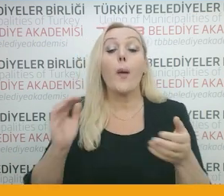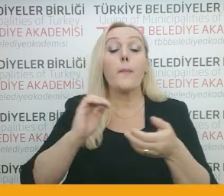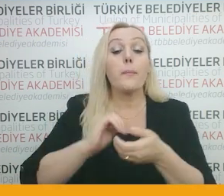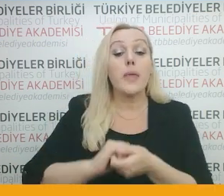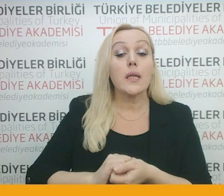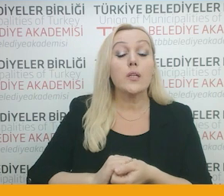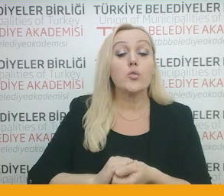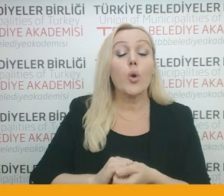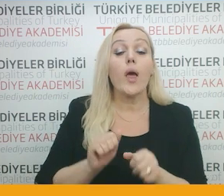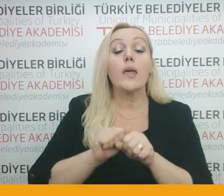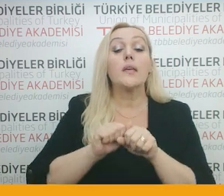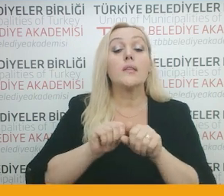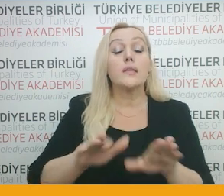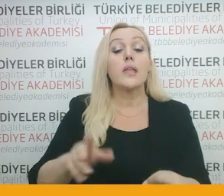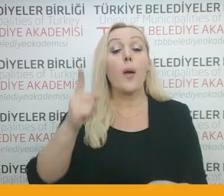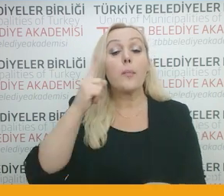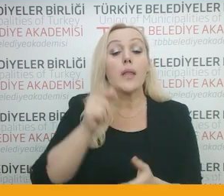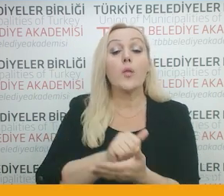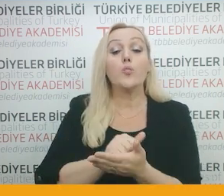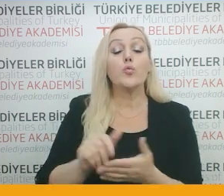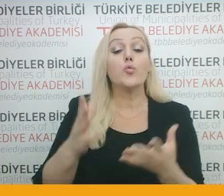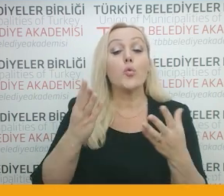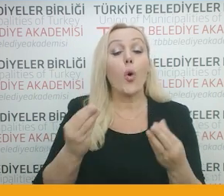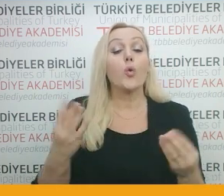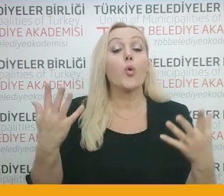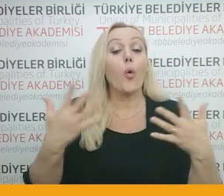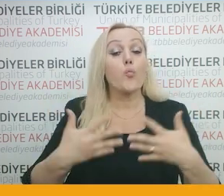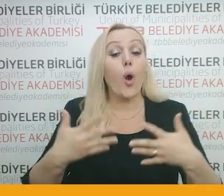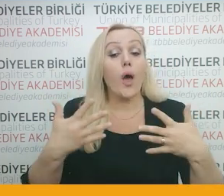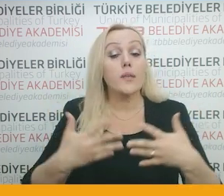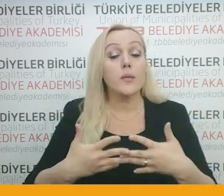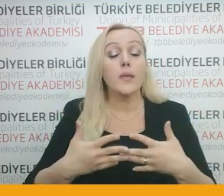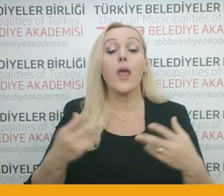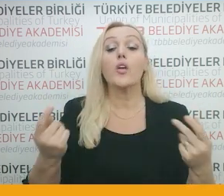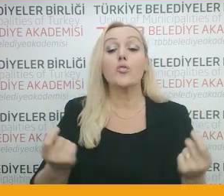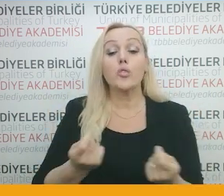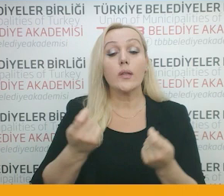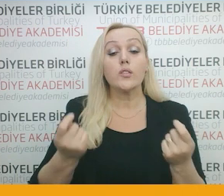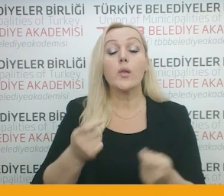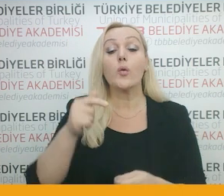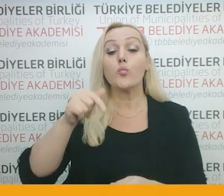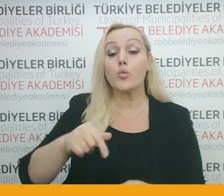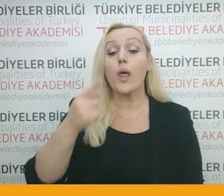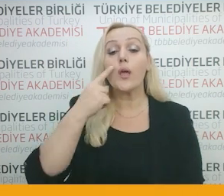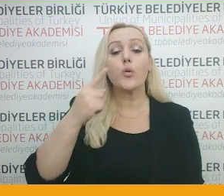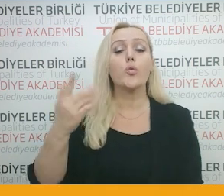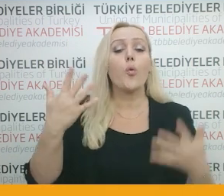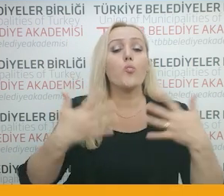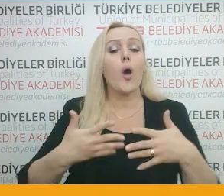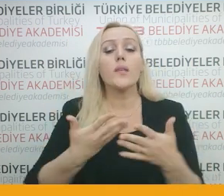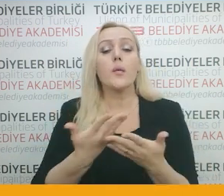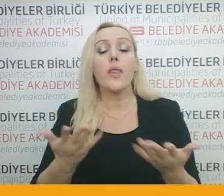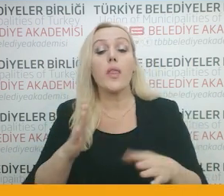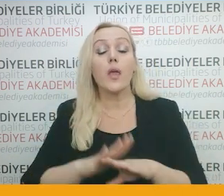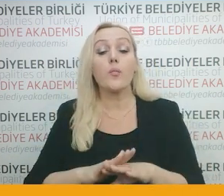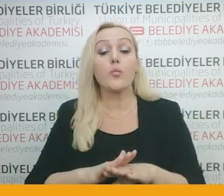Bir sistemli bilgiler bütünü haline geliyor. Burada muhasebenin fonksiyonlarını da bu tanımdan görebiliyoruz. Ne yapıyor muhasebe? Öncelikle